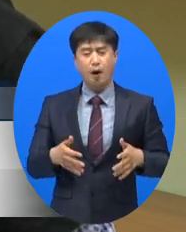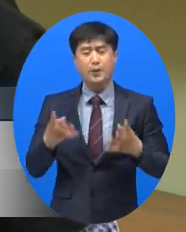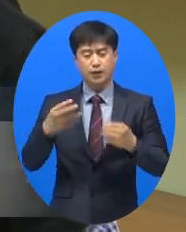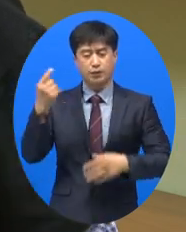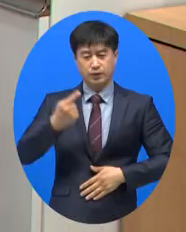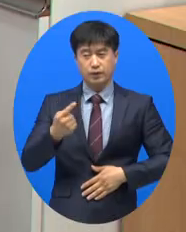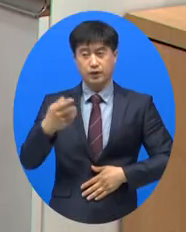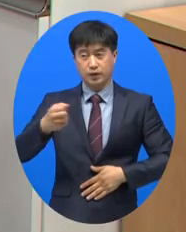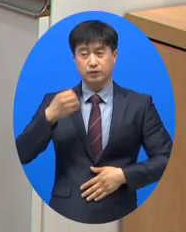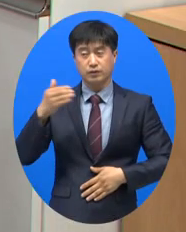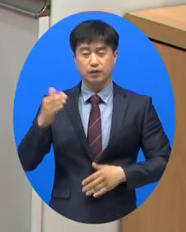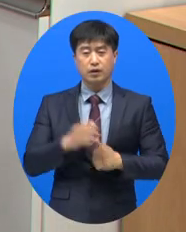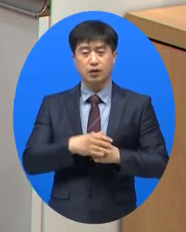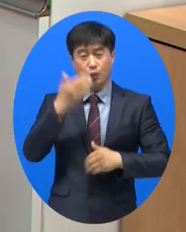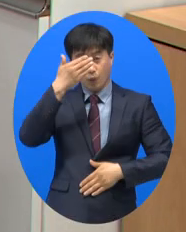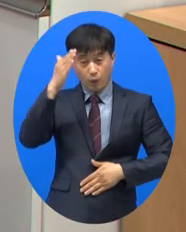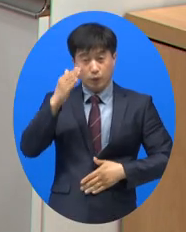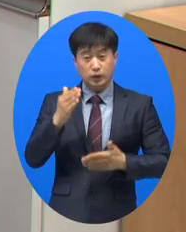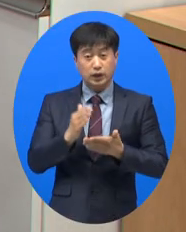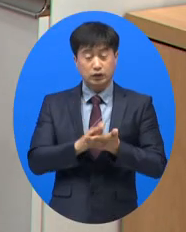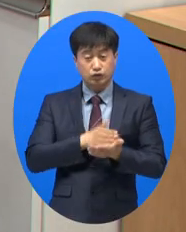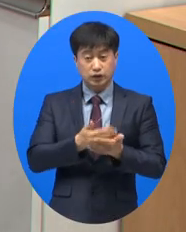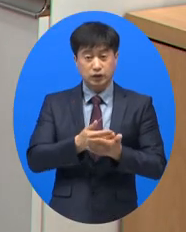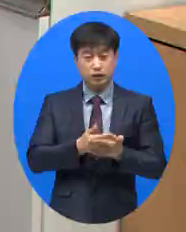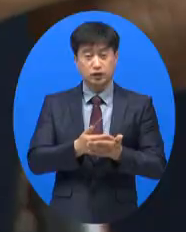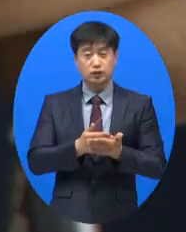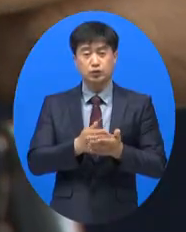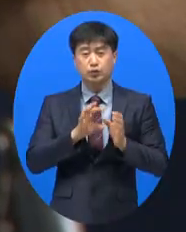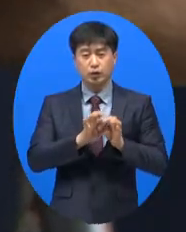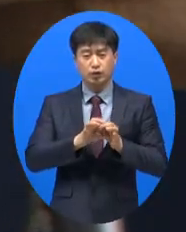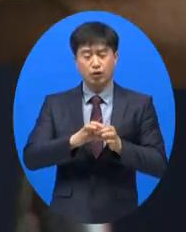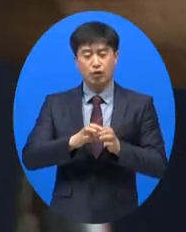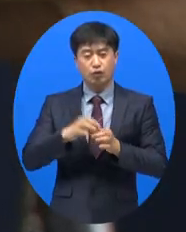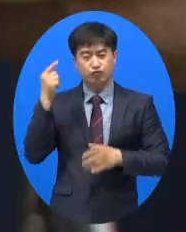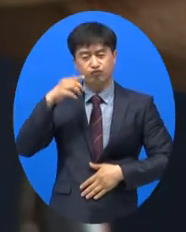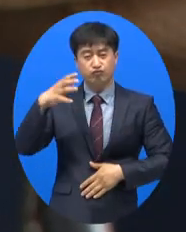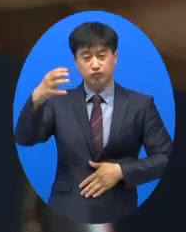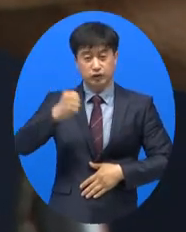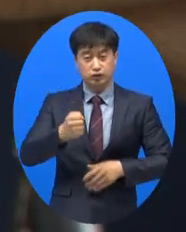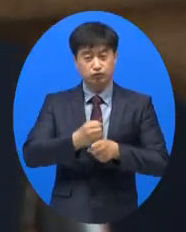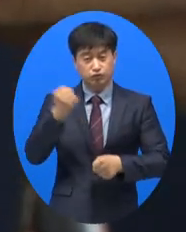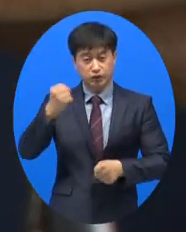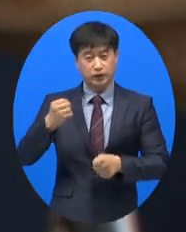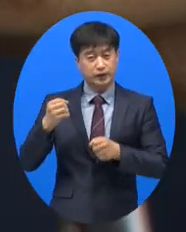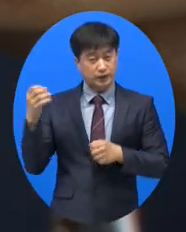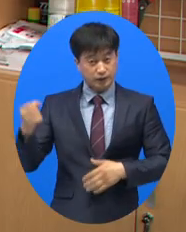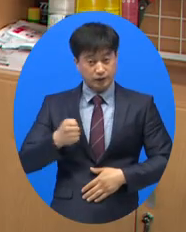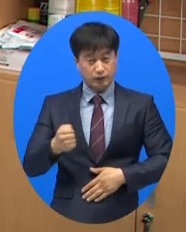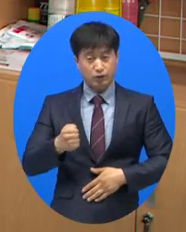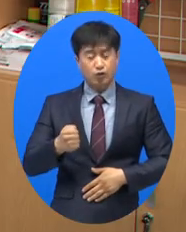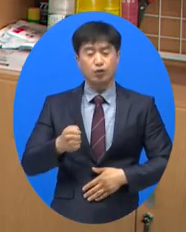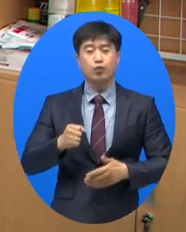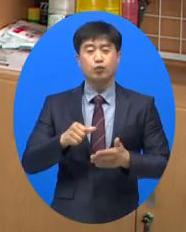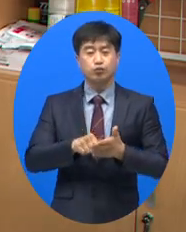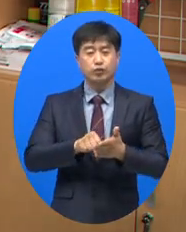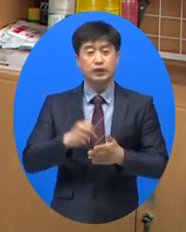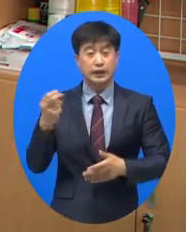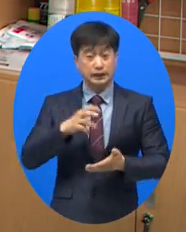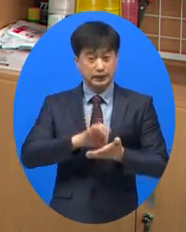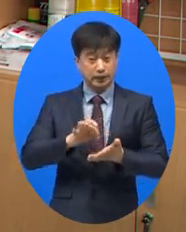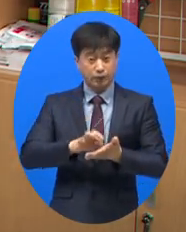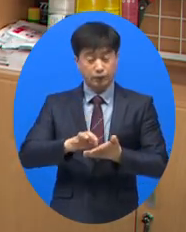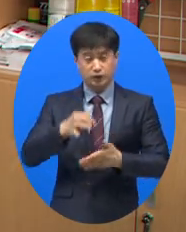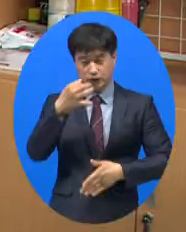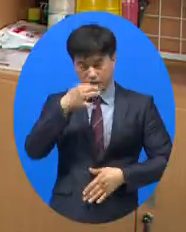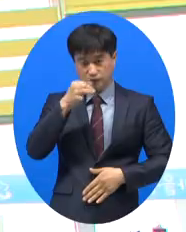가져갑니다 우산 무상 수리 서비스를 통해 추억이 담긴 회사를 살리는 것은 물론 자원 재활용을 통한 환경 보호 효과도